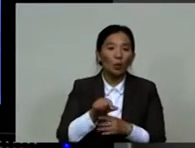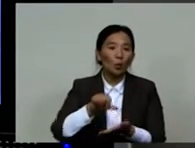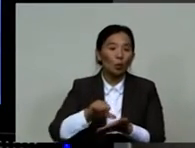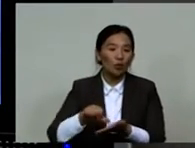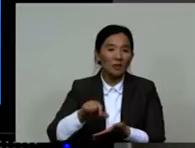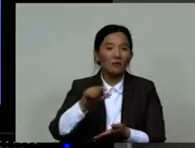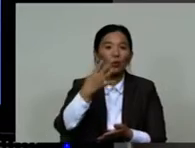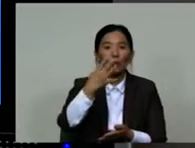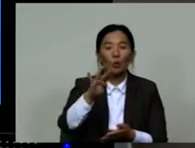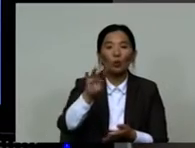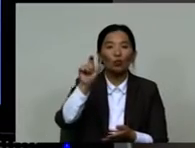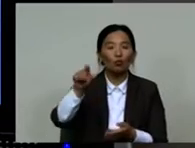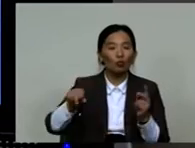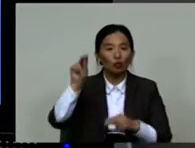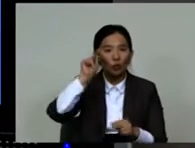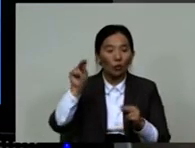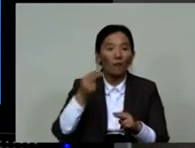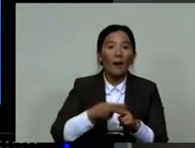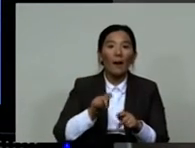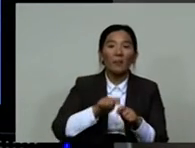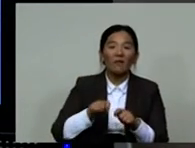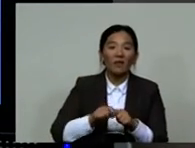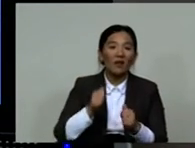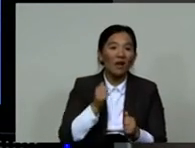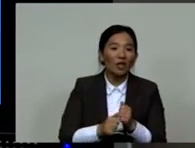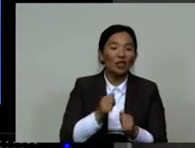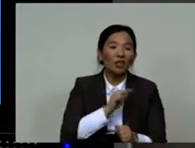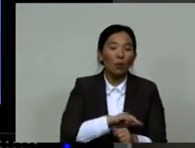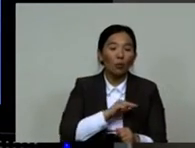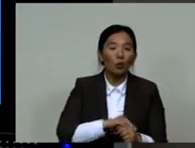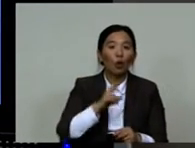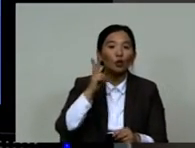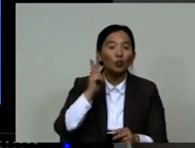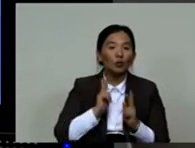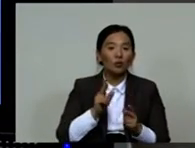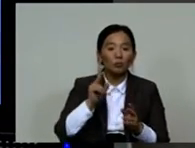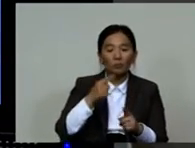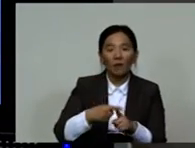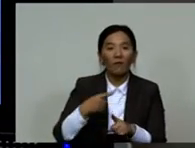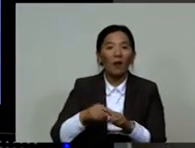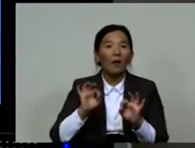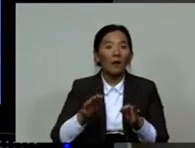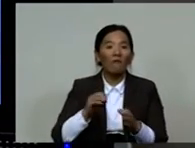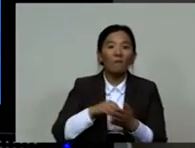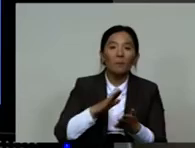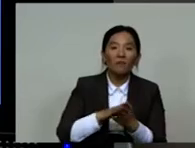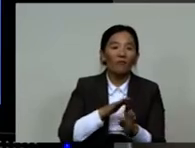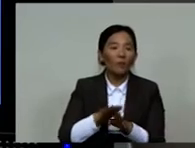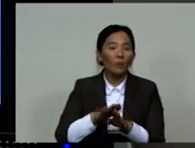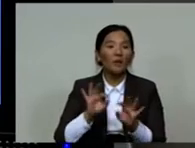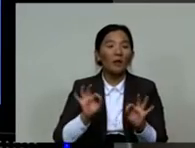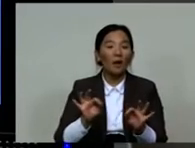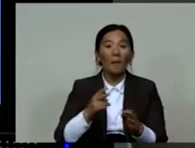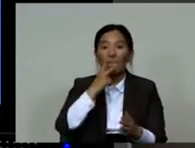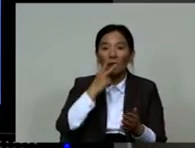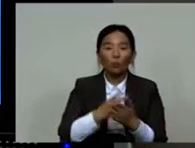40 учеников. При проверке каждой работы учитель отмечал число верно выполненных заданий.